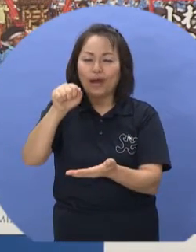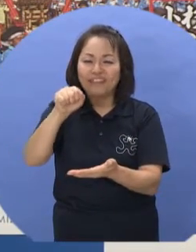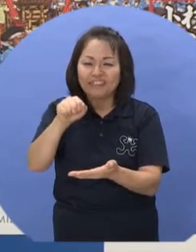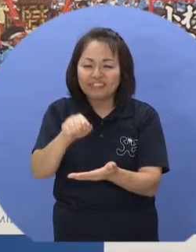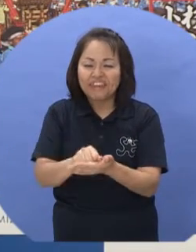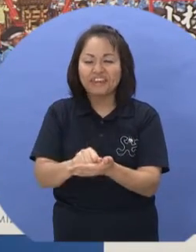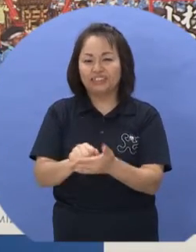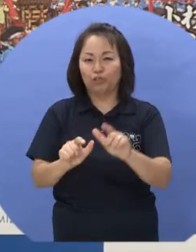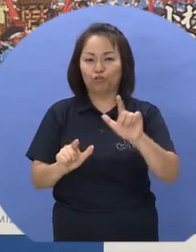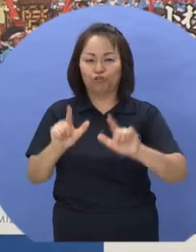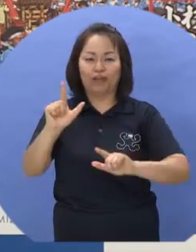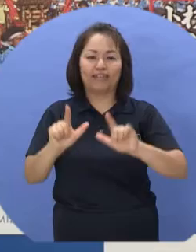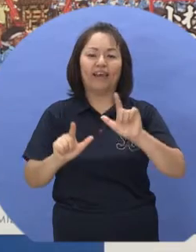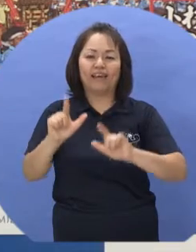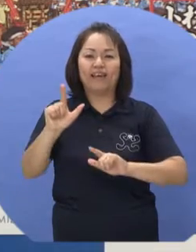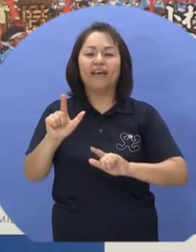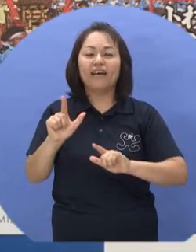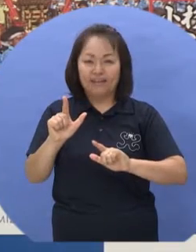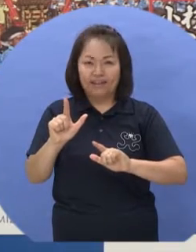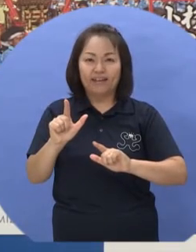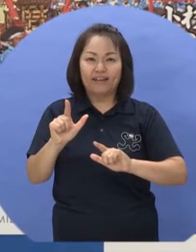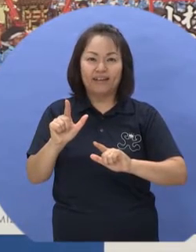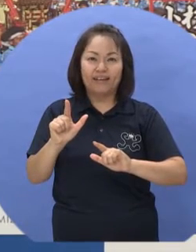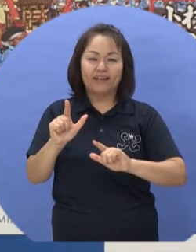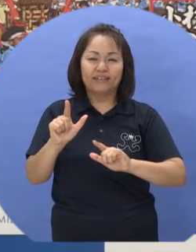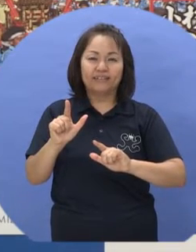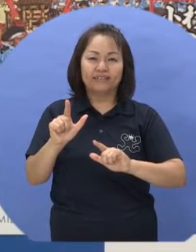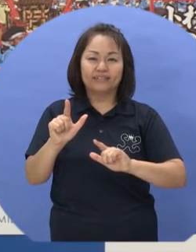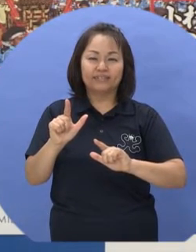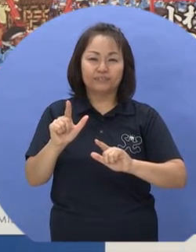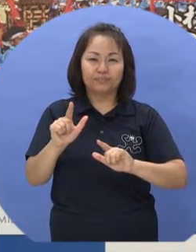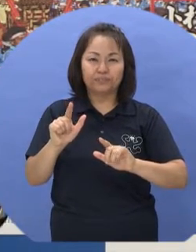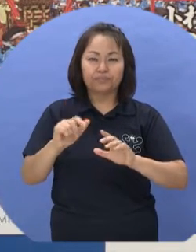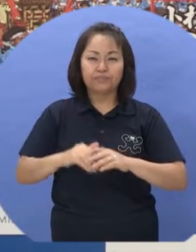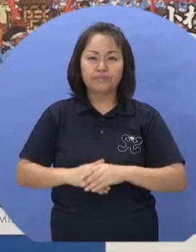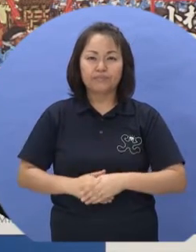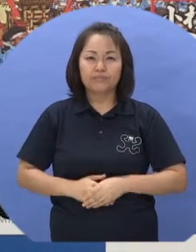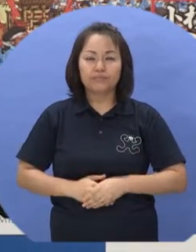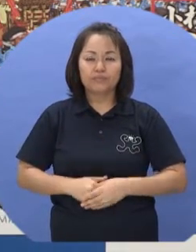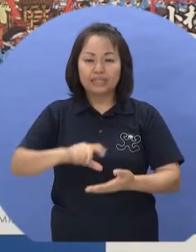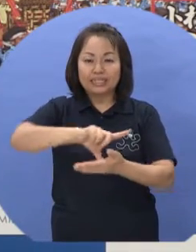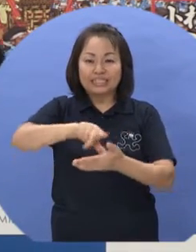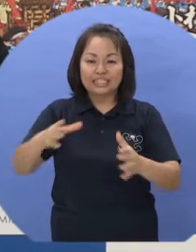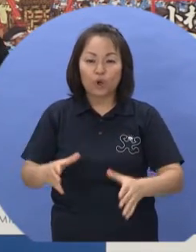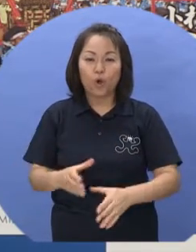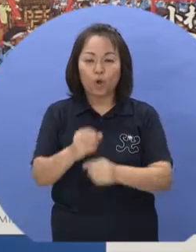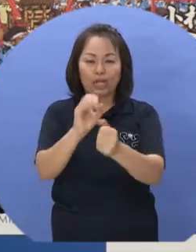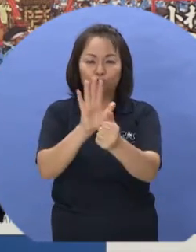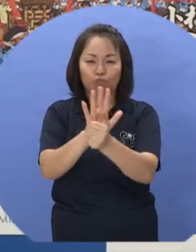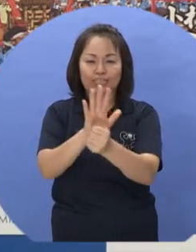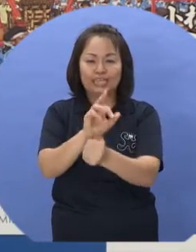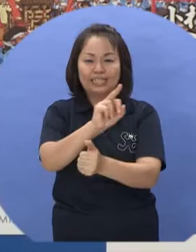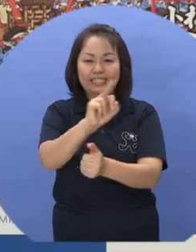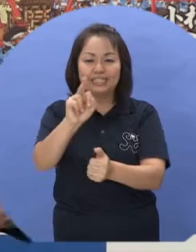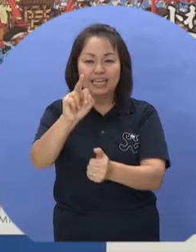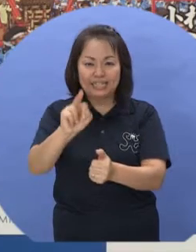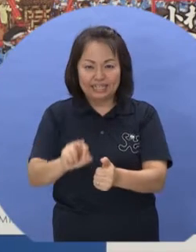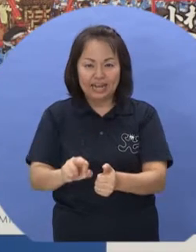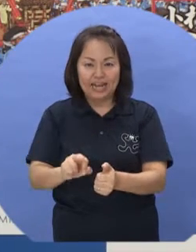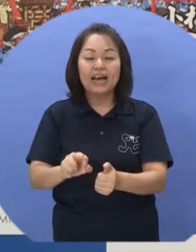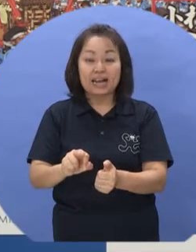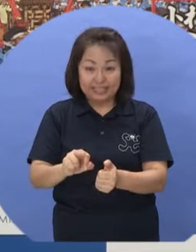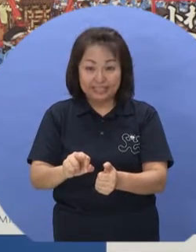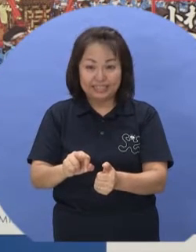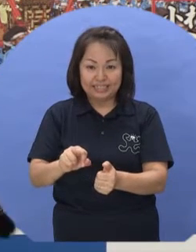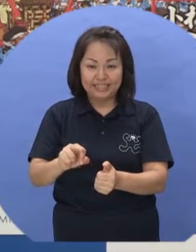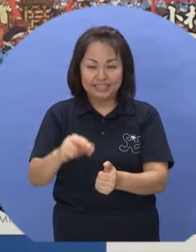型ということで、この地域包括支援センターの職員など初回だけじゃなく